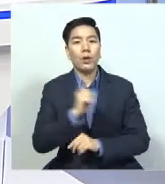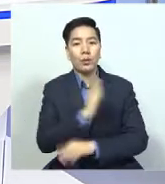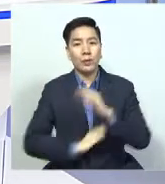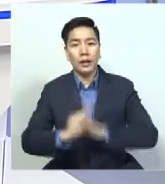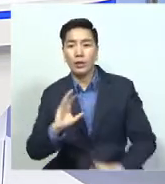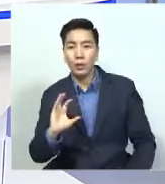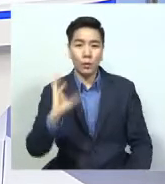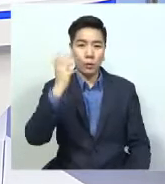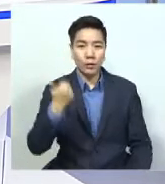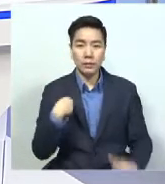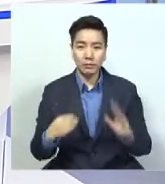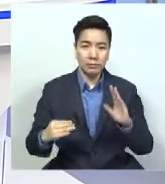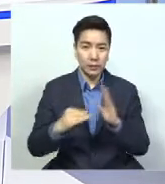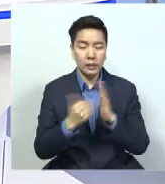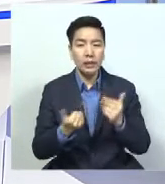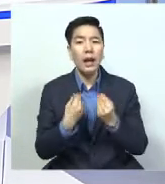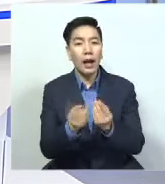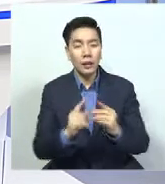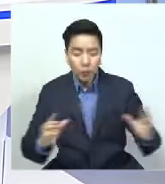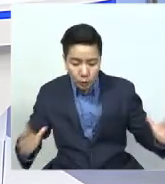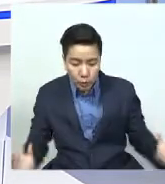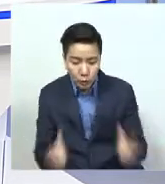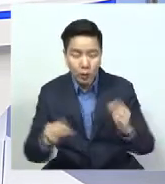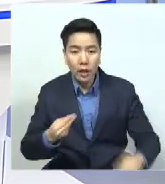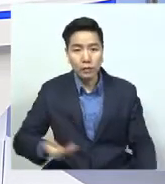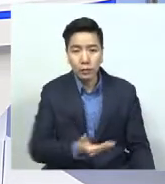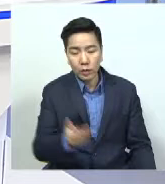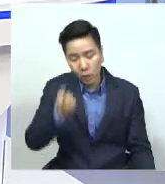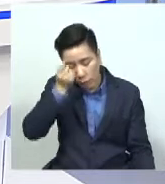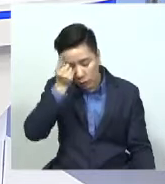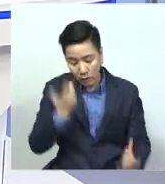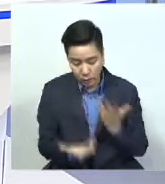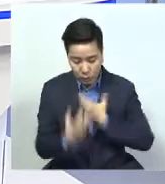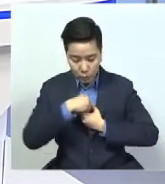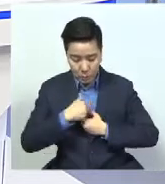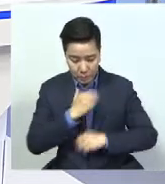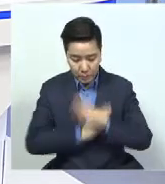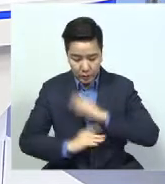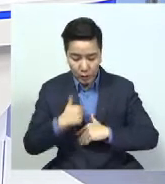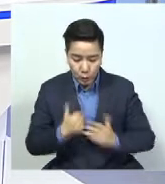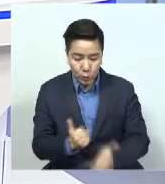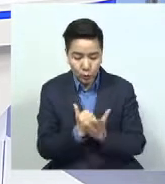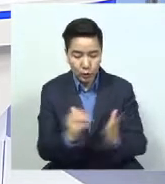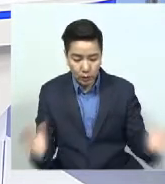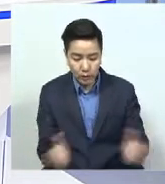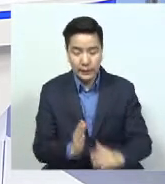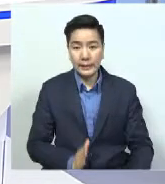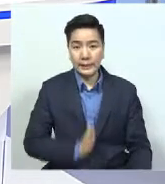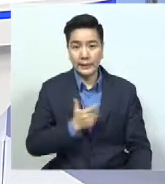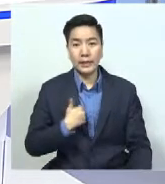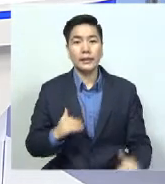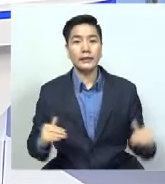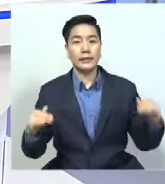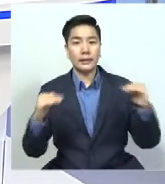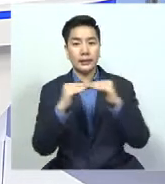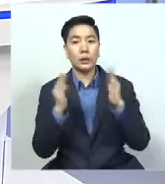พิการสากลค่ะกำหนดขึ้นมาก็เพื่อจะส่งเสริมความเข้าใจปัญหาความพิการแล้วก็ระดมเรื่องของการสนับสนุนศักดิ์ศรีสิทธิ